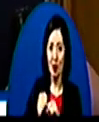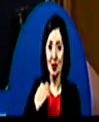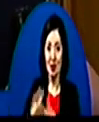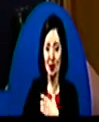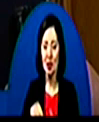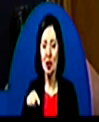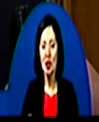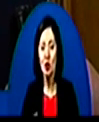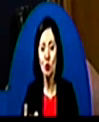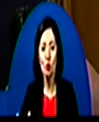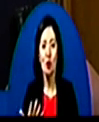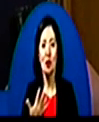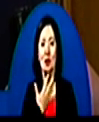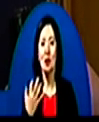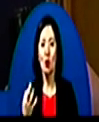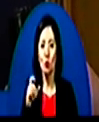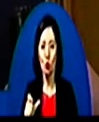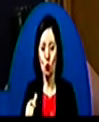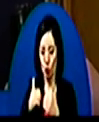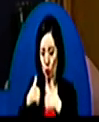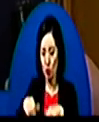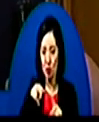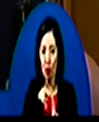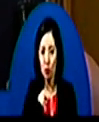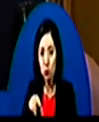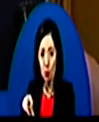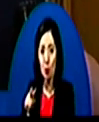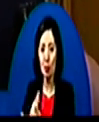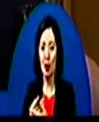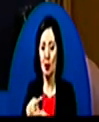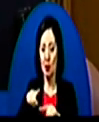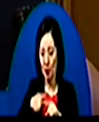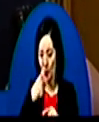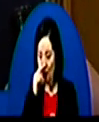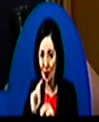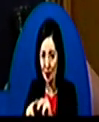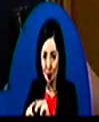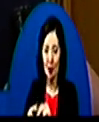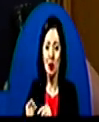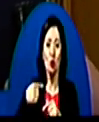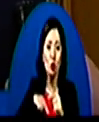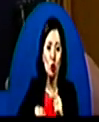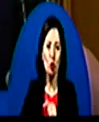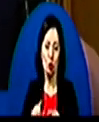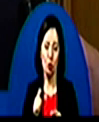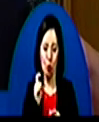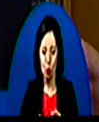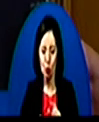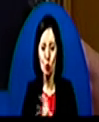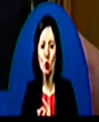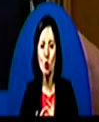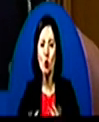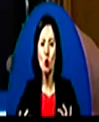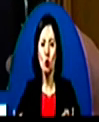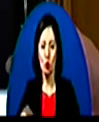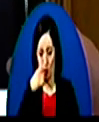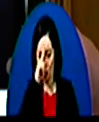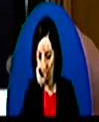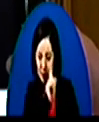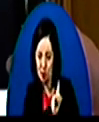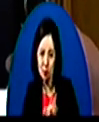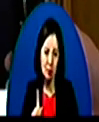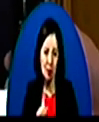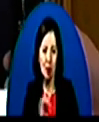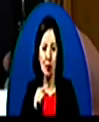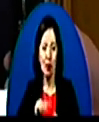гаруй хүн тусгаарлагдсан, хамгаалагдсан. За хажуугаар нь бас их олон ямар нүрийн одоо эмчилгээ давхар